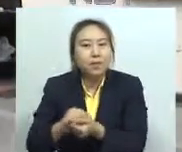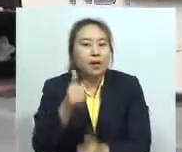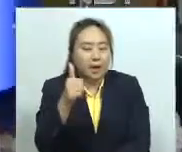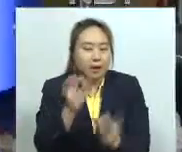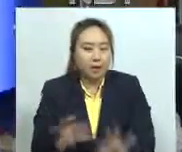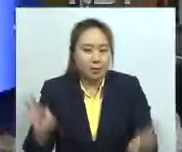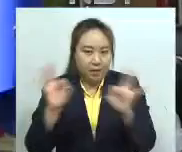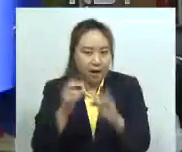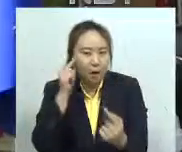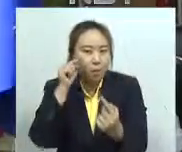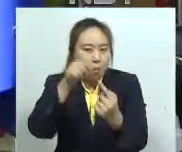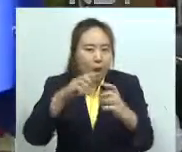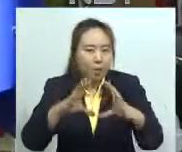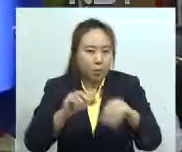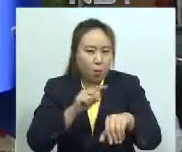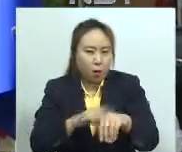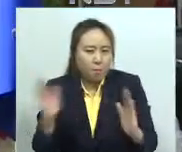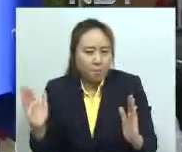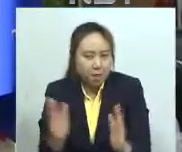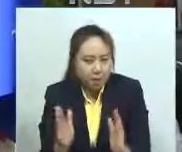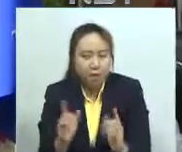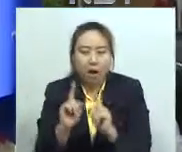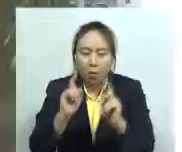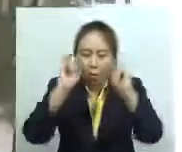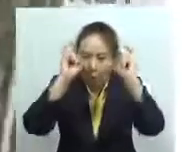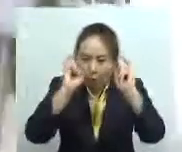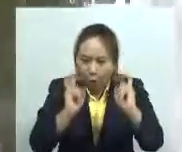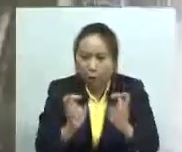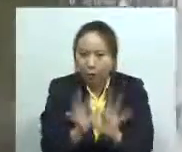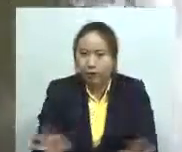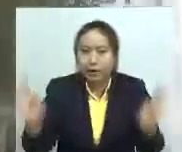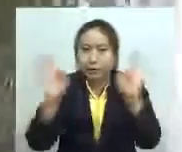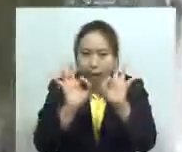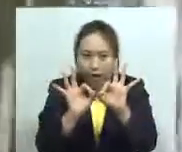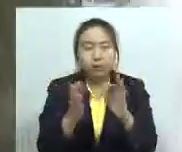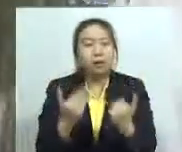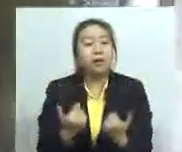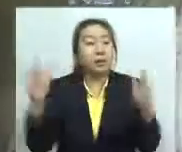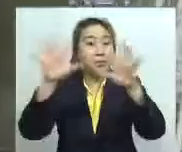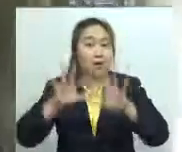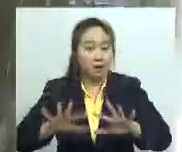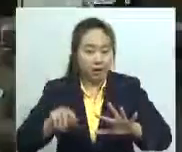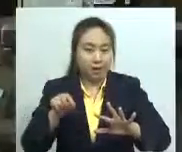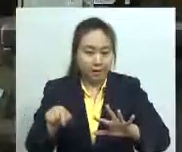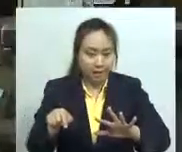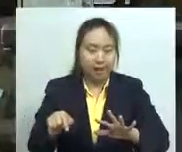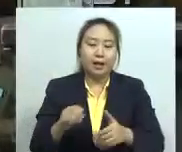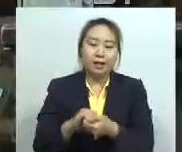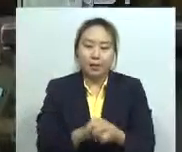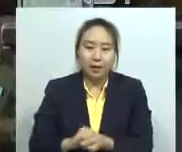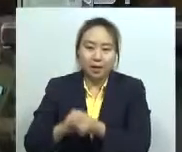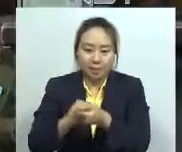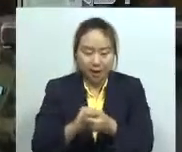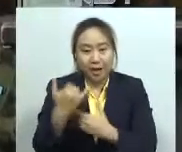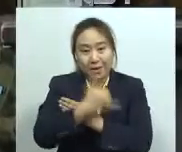การประชุมที่มีความกระชับและการหารือในประเด็นที่สำคัญสำหรับการสร้างประชาคมอาเซียนและการปฏิสัมพันธ์กับภา